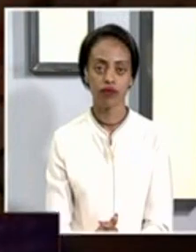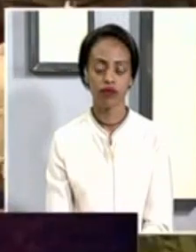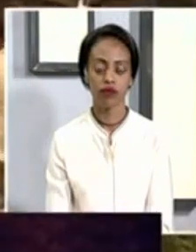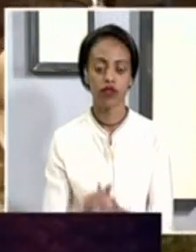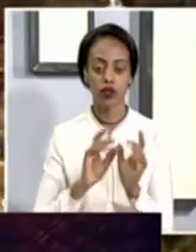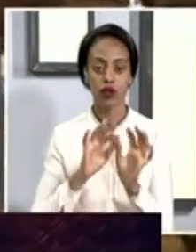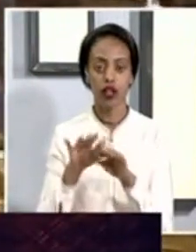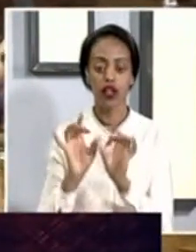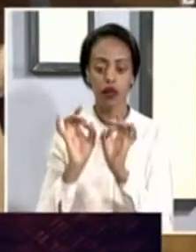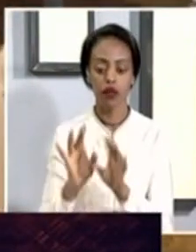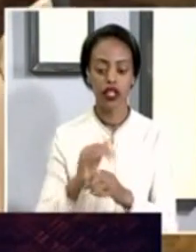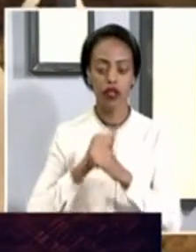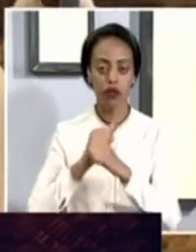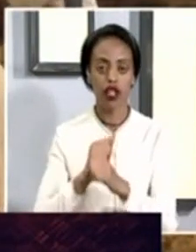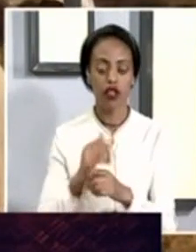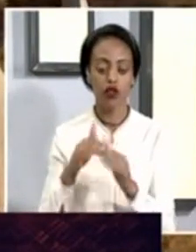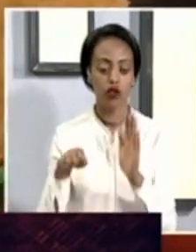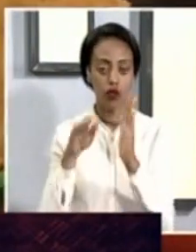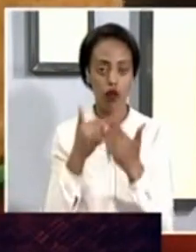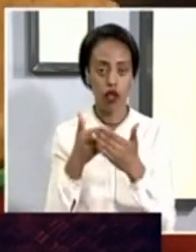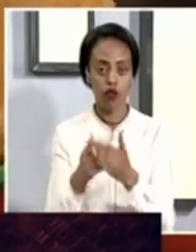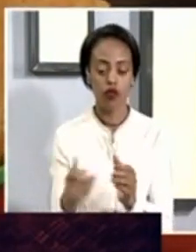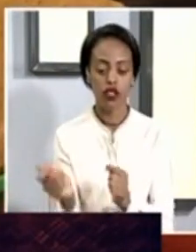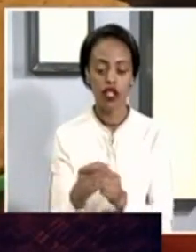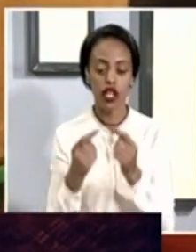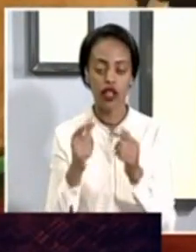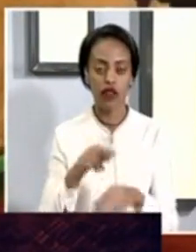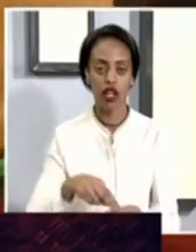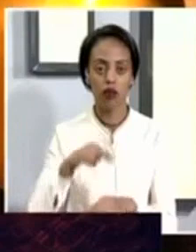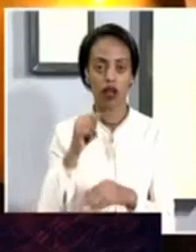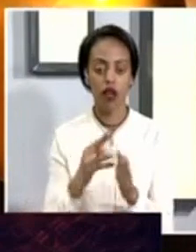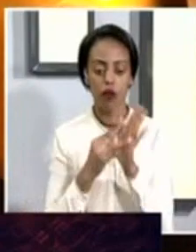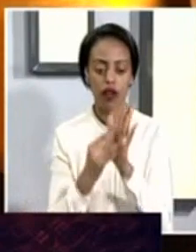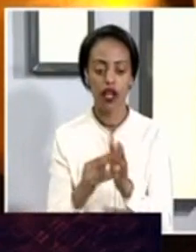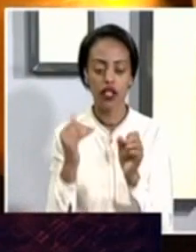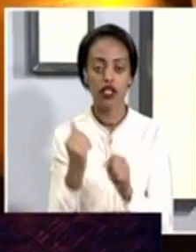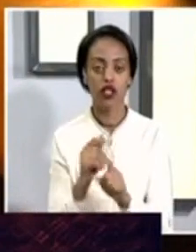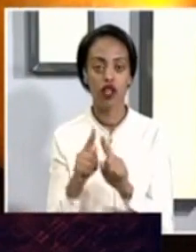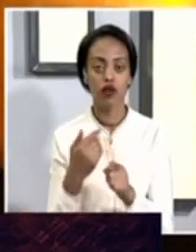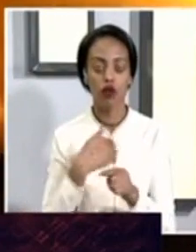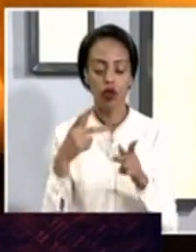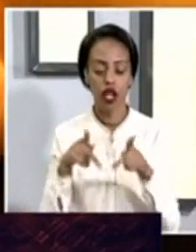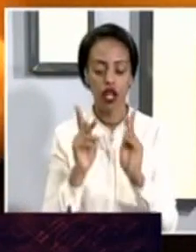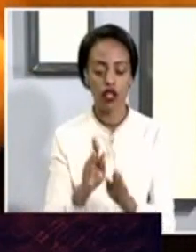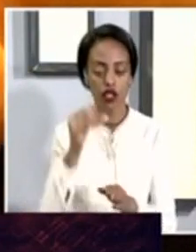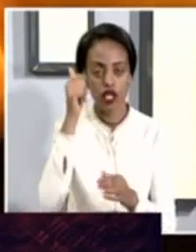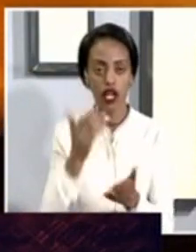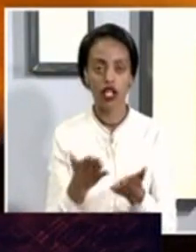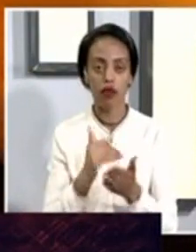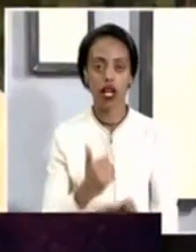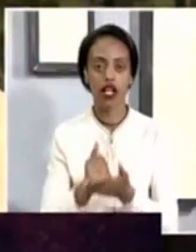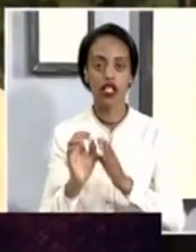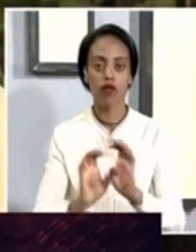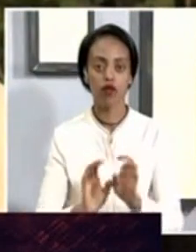ወራር ዕስለንበጣ ንምክልኻልን ዝባፅሑ ዝራእቲ ቀልጢፍካ ንምልዓልን ብመርኣያነት ከም ዝነጥፉ ንሓረስቶት ኣድላይ ዘበለ ሓገዝ ከም